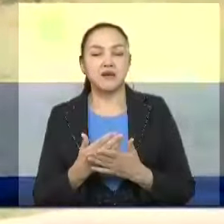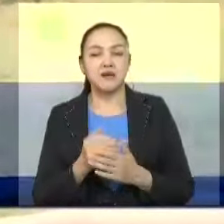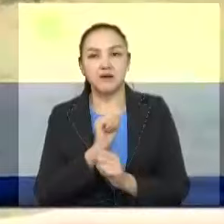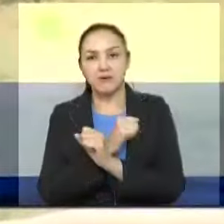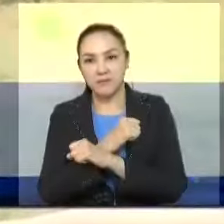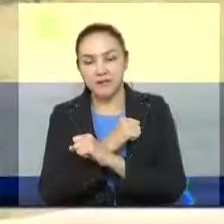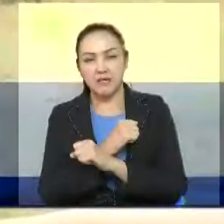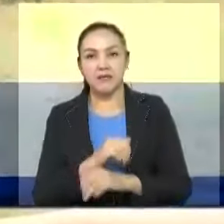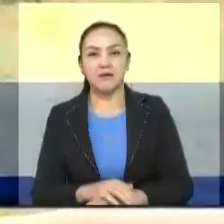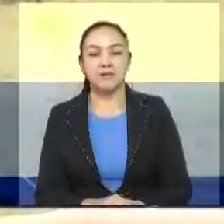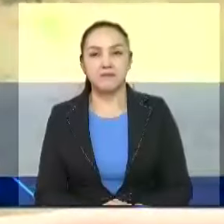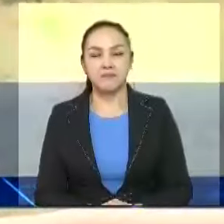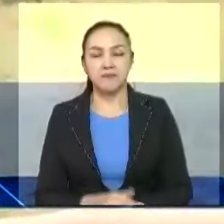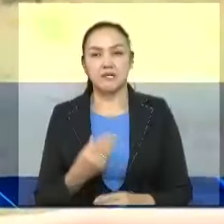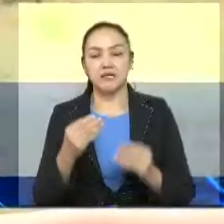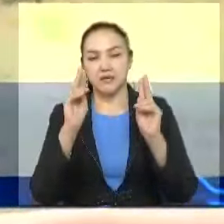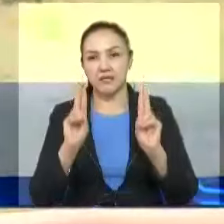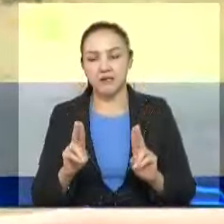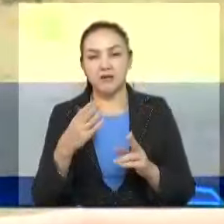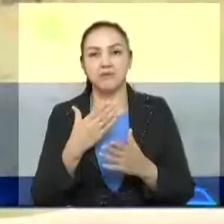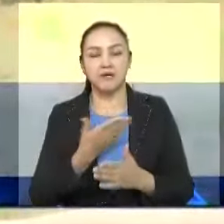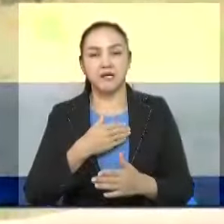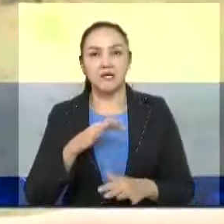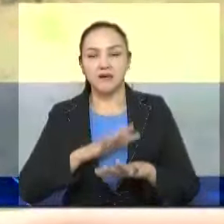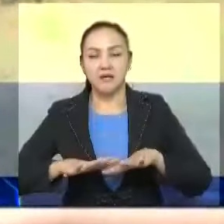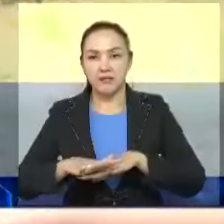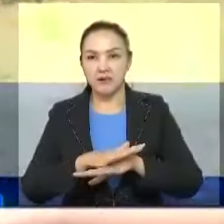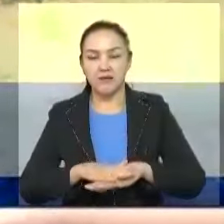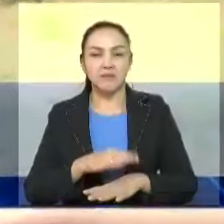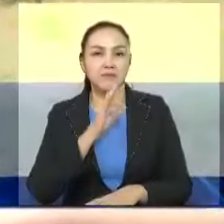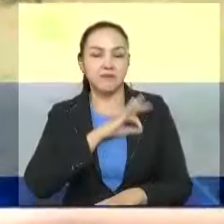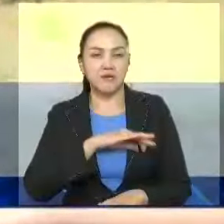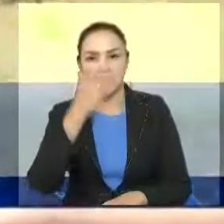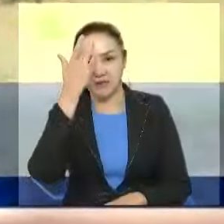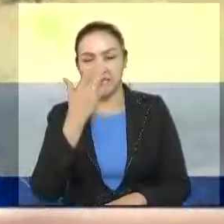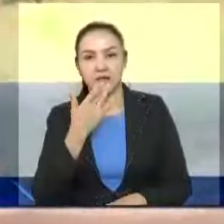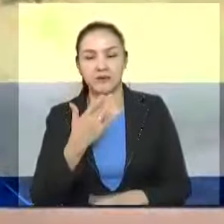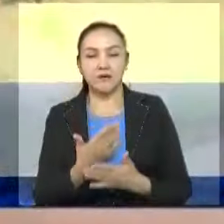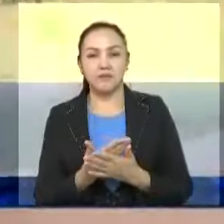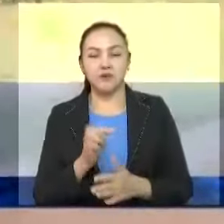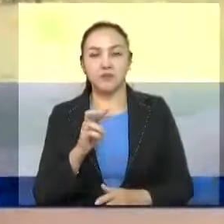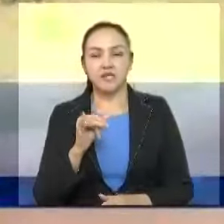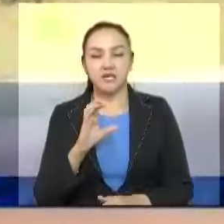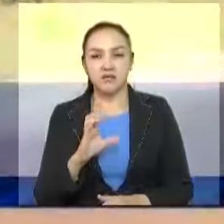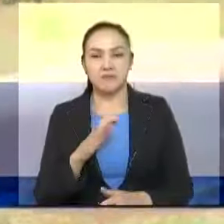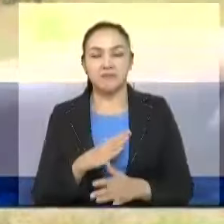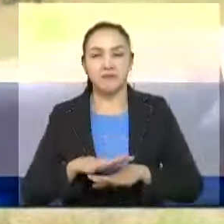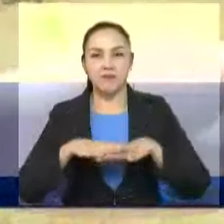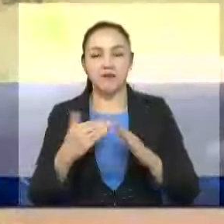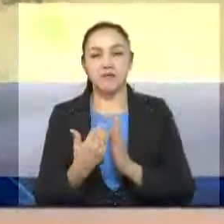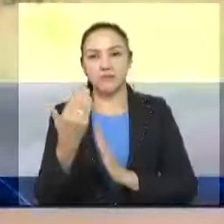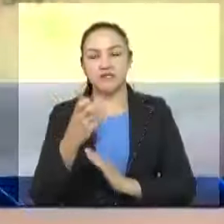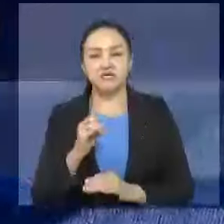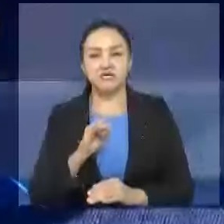из верблюжьего молока. Традиционный напиток нашего народа. Употребляется летом. По сравнению с кумысом, шубат имеет более